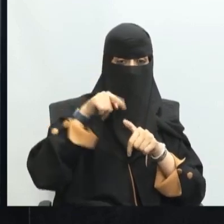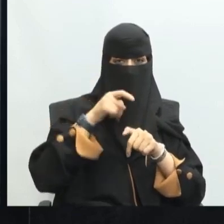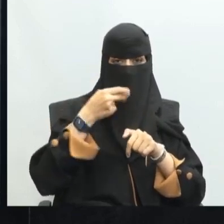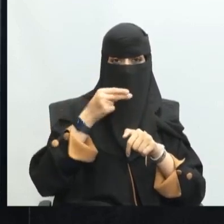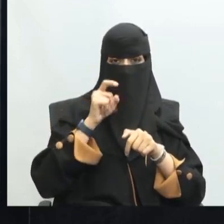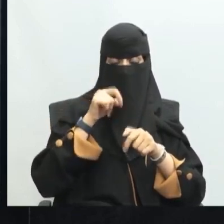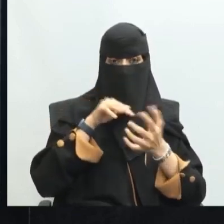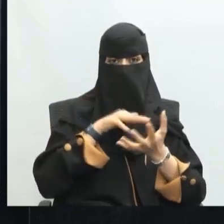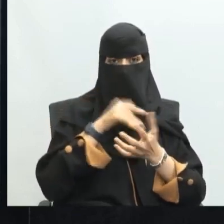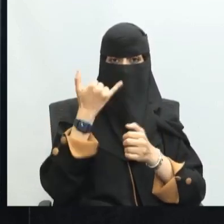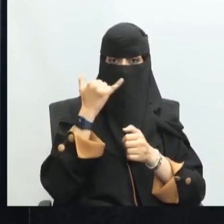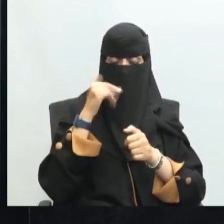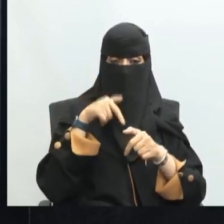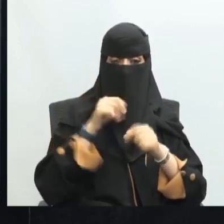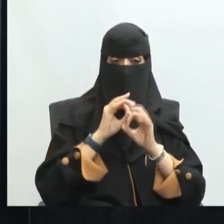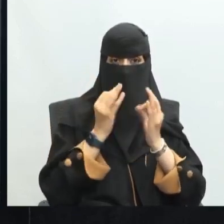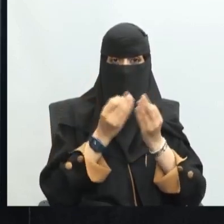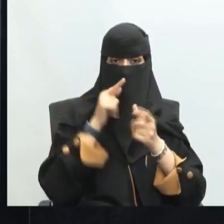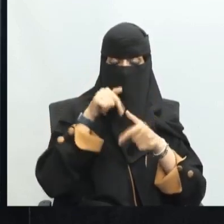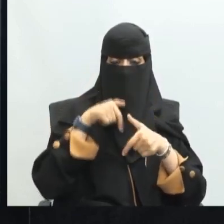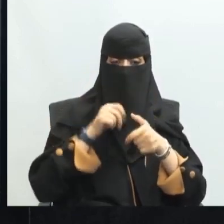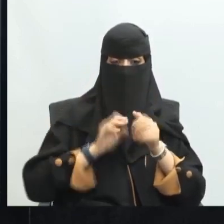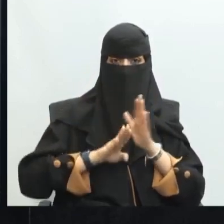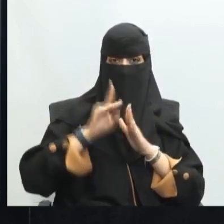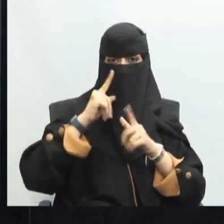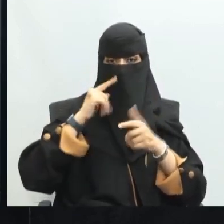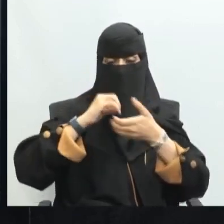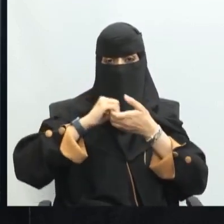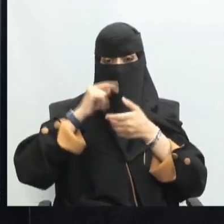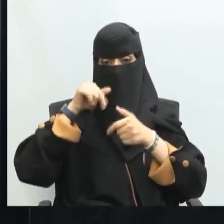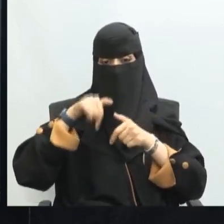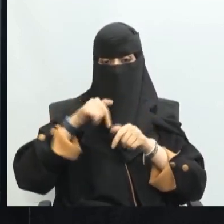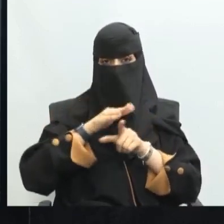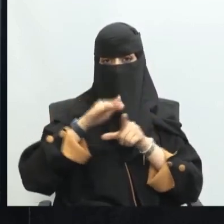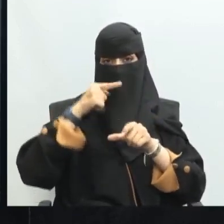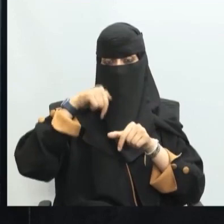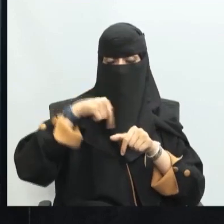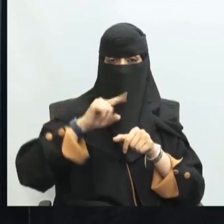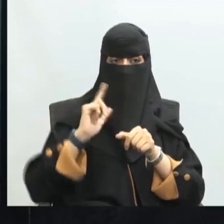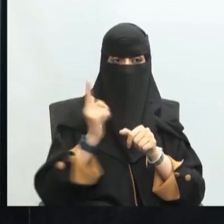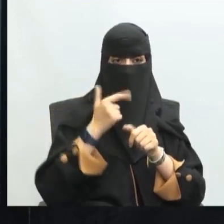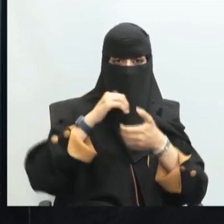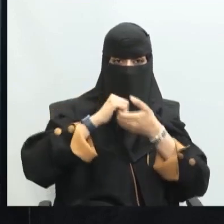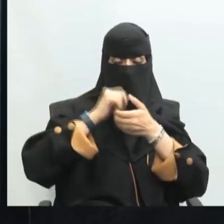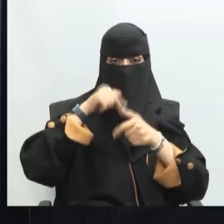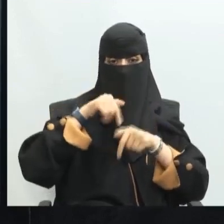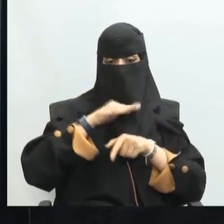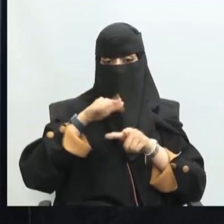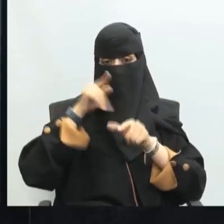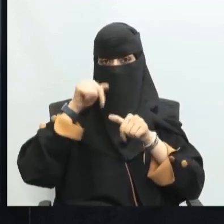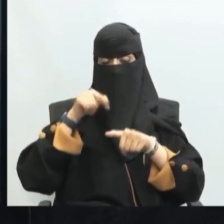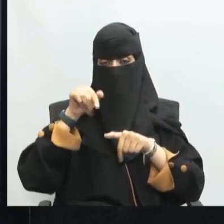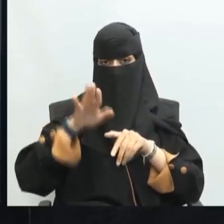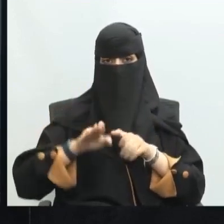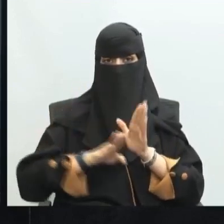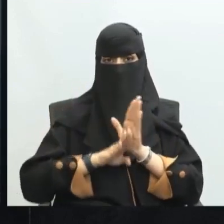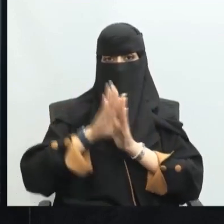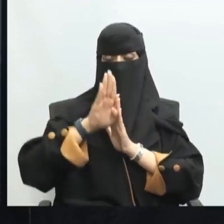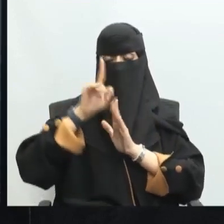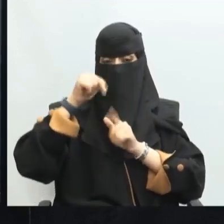الشباب وعن المجتمع بتعزيز التلاحم الوطني ودور الوحده والحمى الوطنيه في